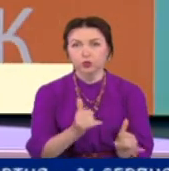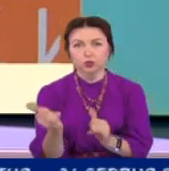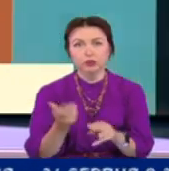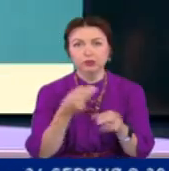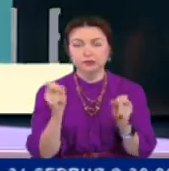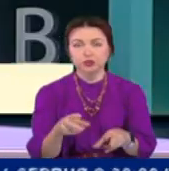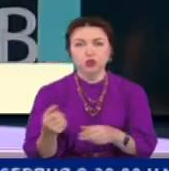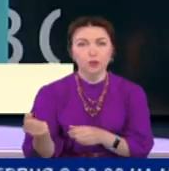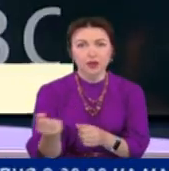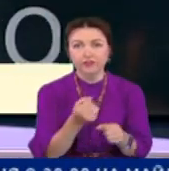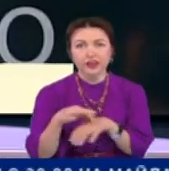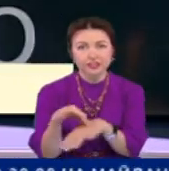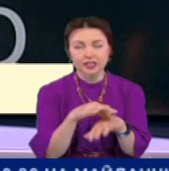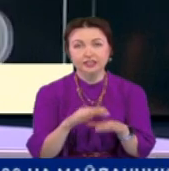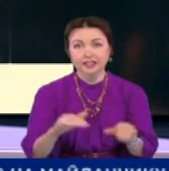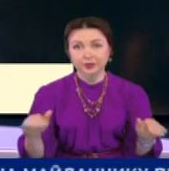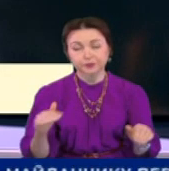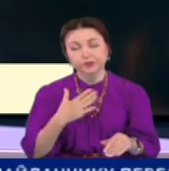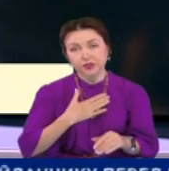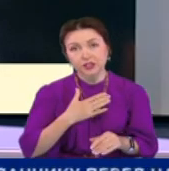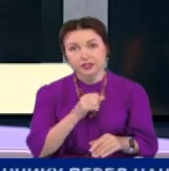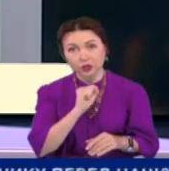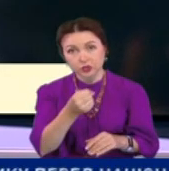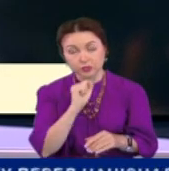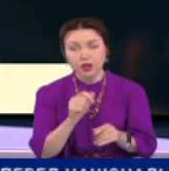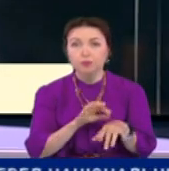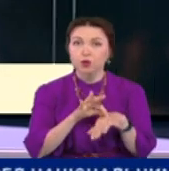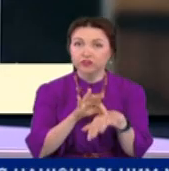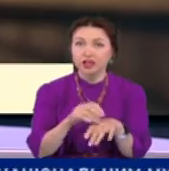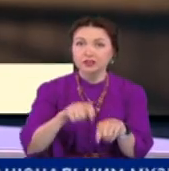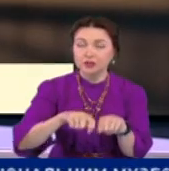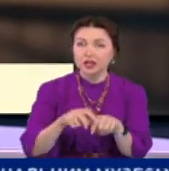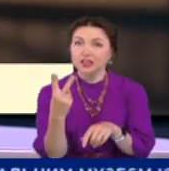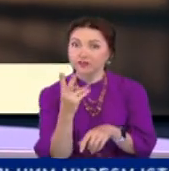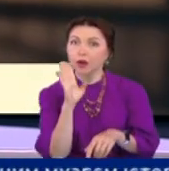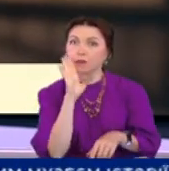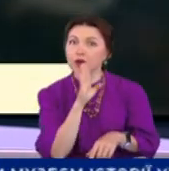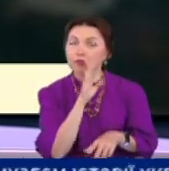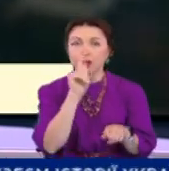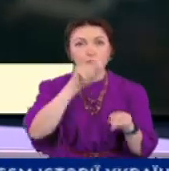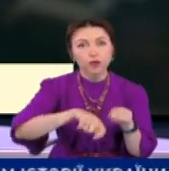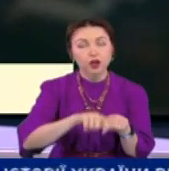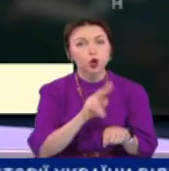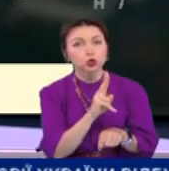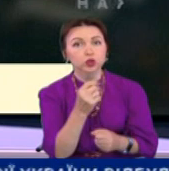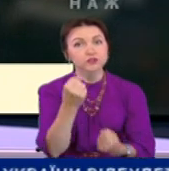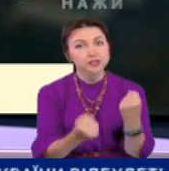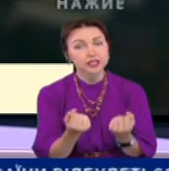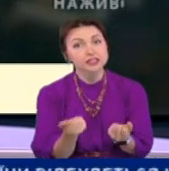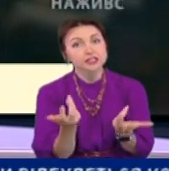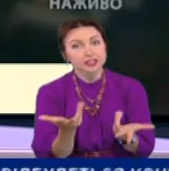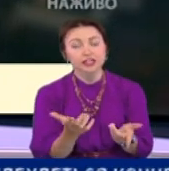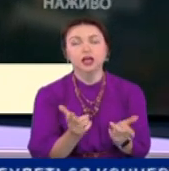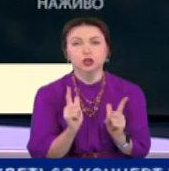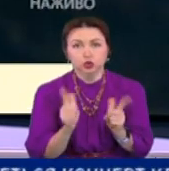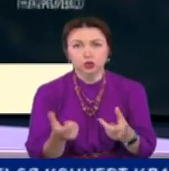безпечного перевезення дітей. Софія Сидорчак провела експеримент. Із двома матусями перевірила, хто із водіїв і за скільки згоден